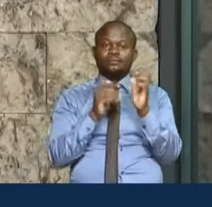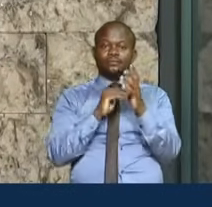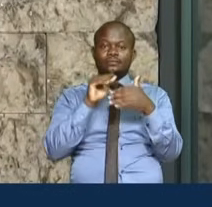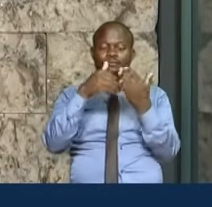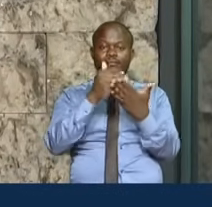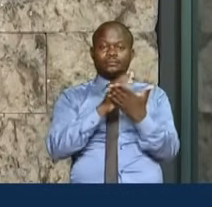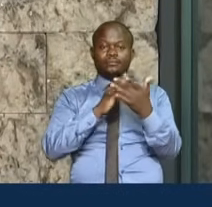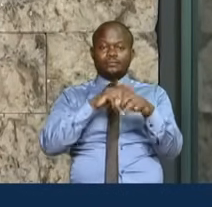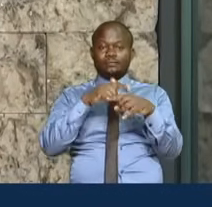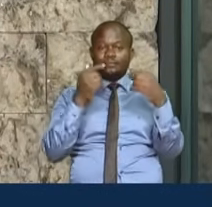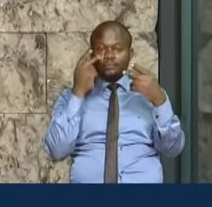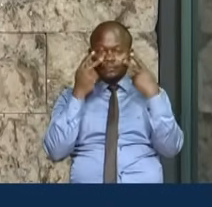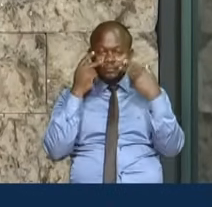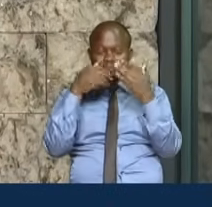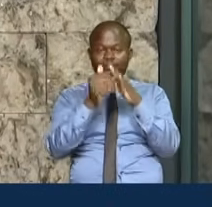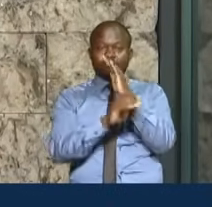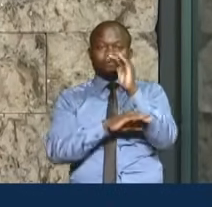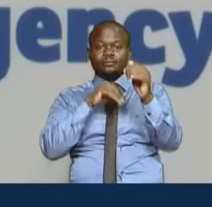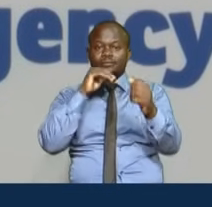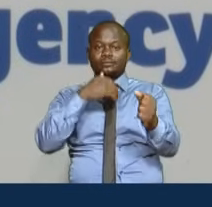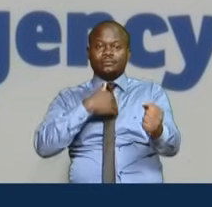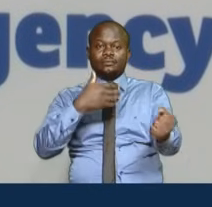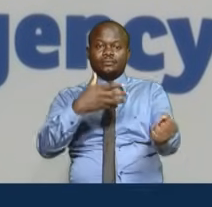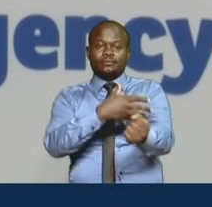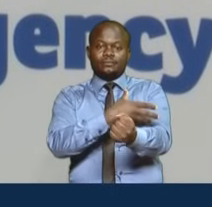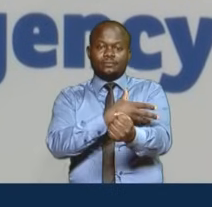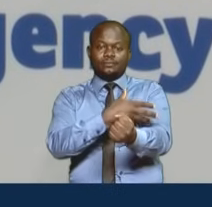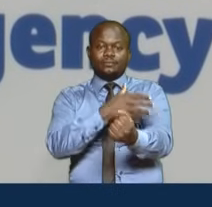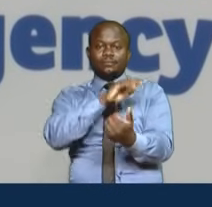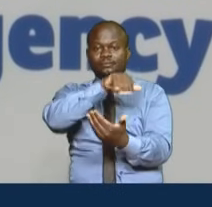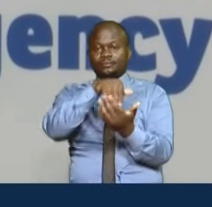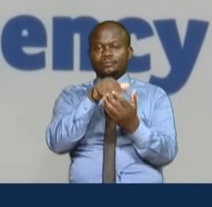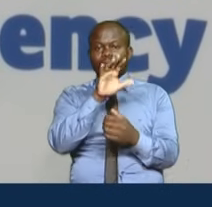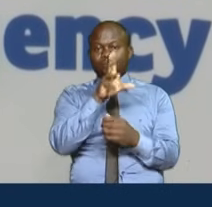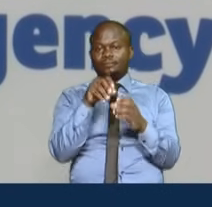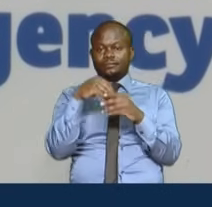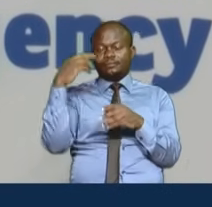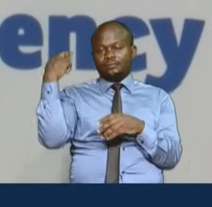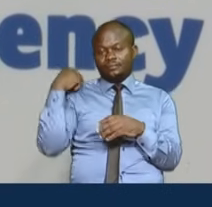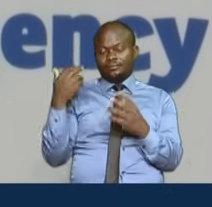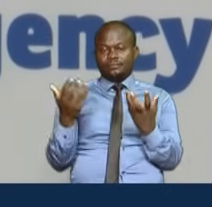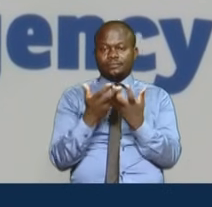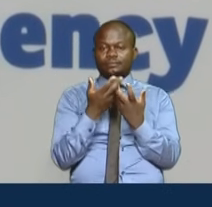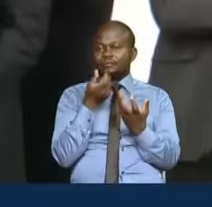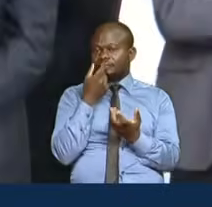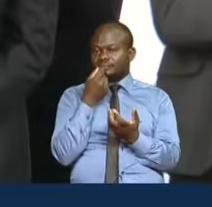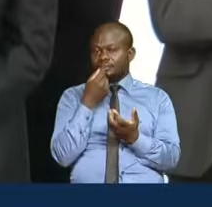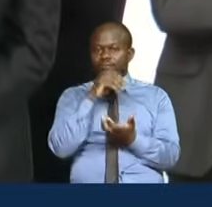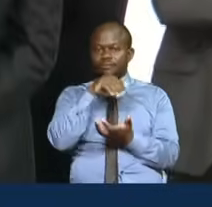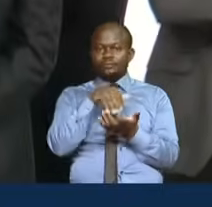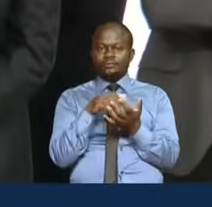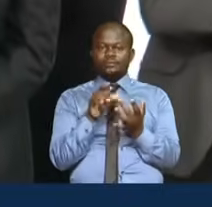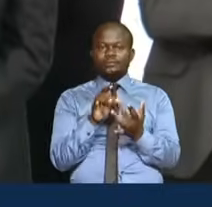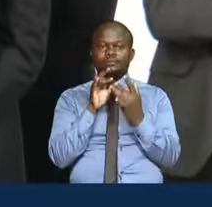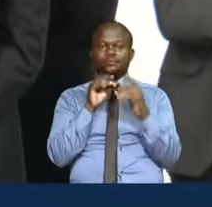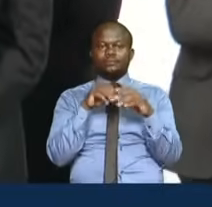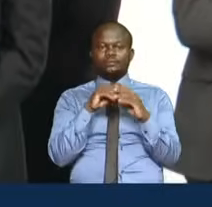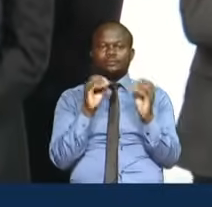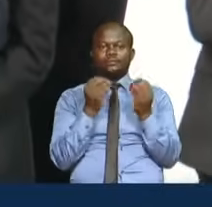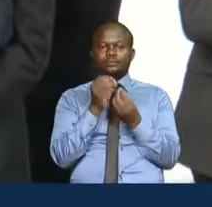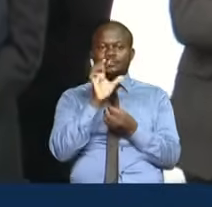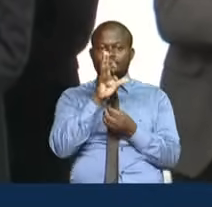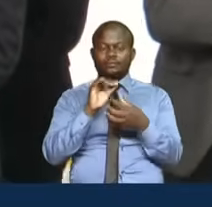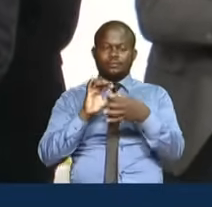rimwe ugasanga hari ibihugu bidafite ubwo bushobozi. Ikigo nyafurika gishinzwe ibijyanye n'imiti ni ikigo cyihariye cy'umuryango wa Afurika yunze